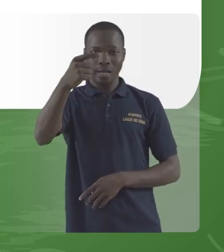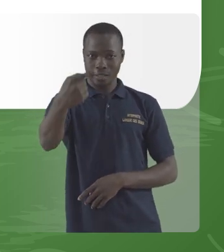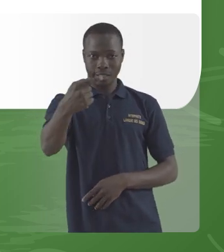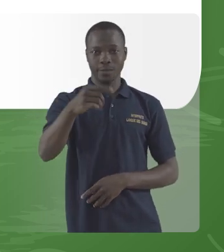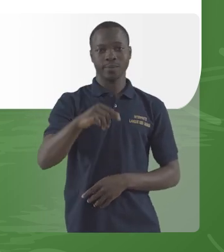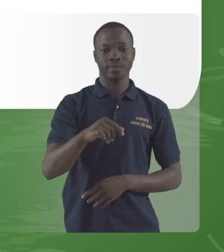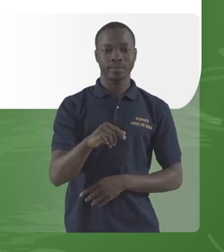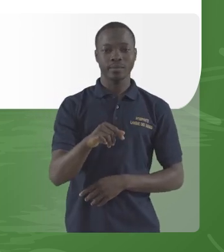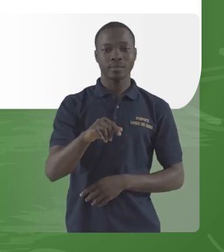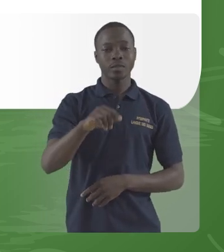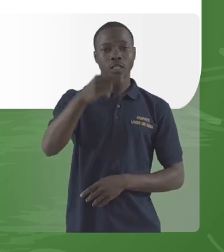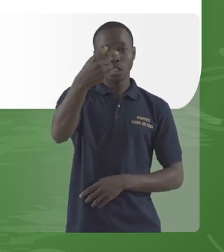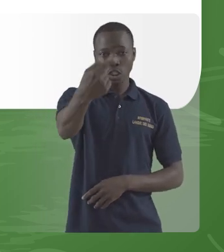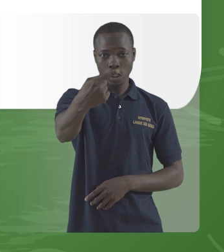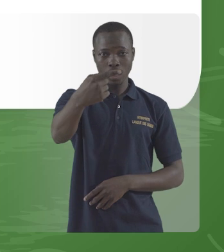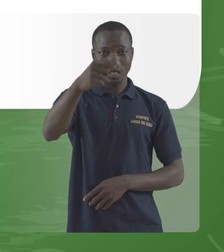AAG,